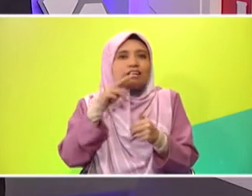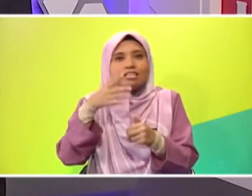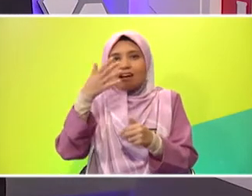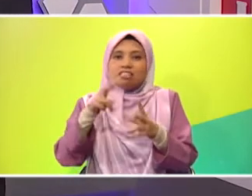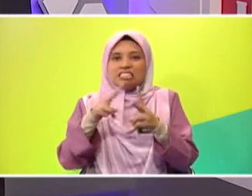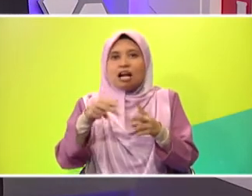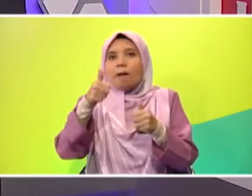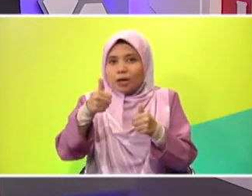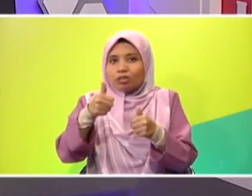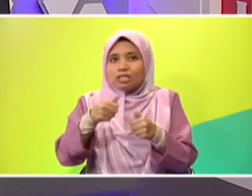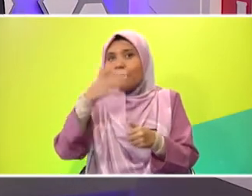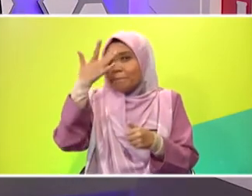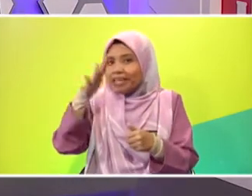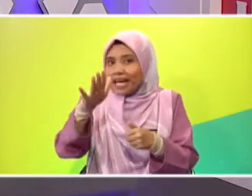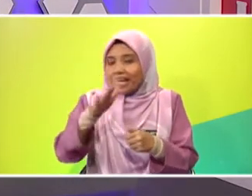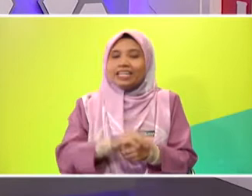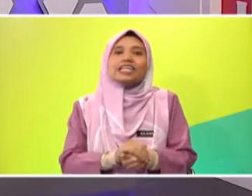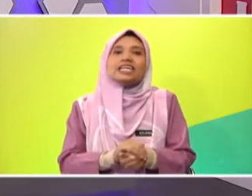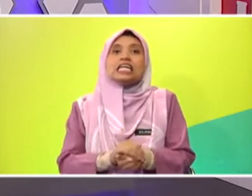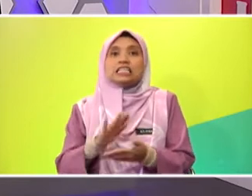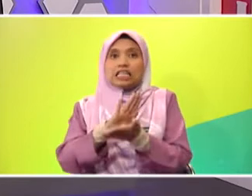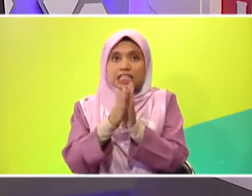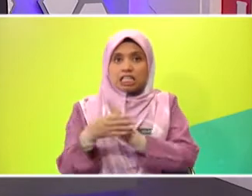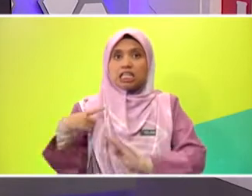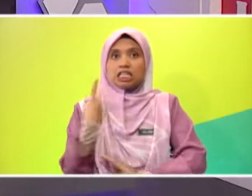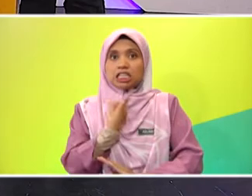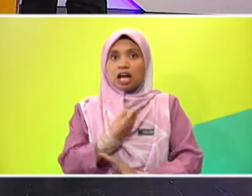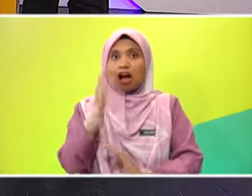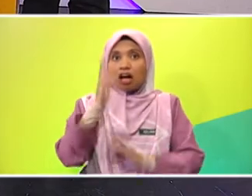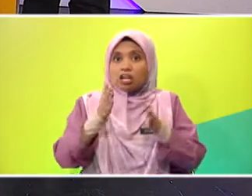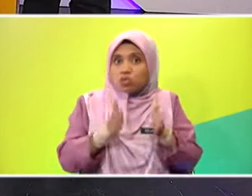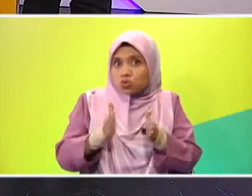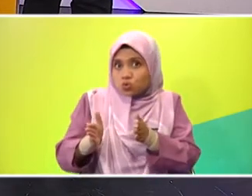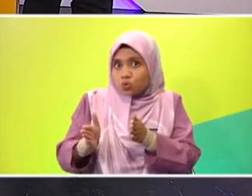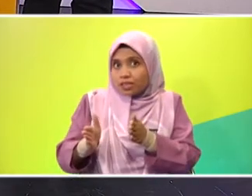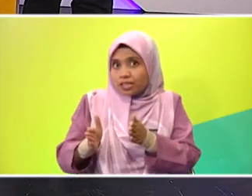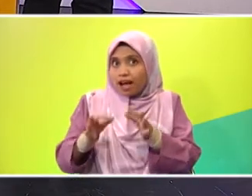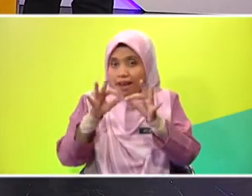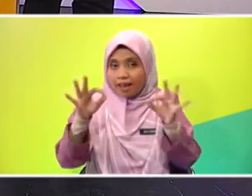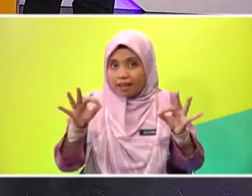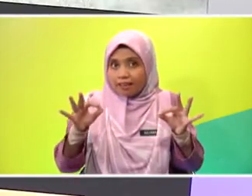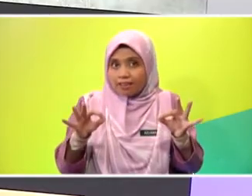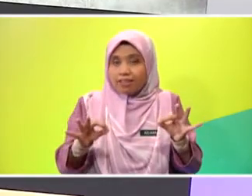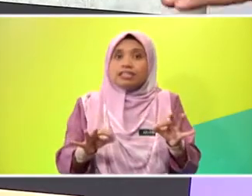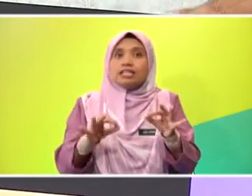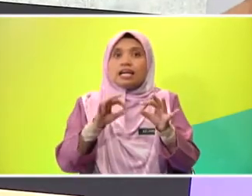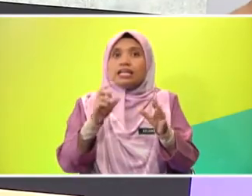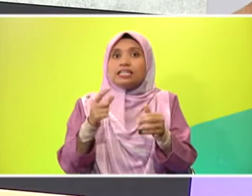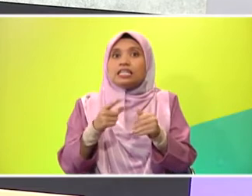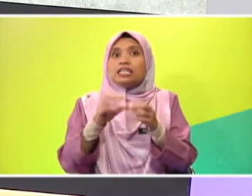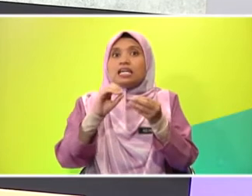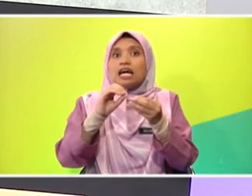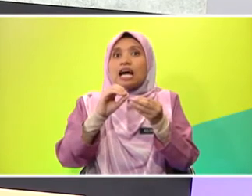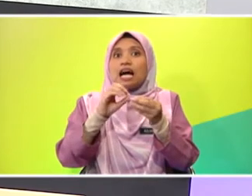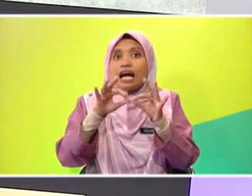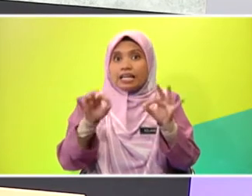26 white jadi hari ini kita akan susun sebanyak lima ayat ada ayat 1 ayat 2 ayat 3 ayam 4